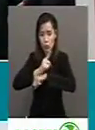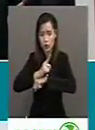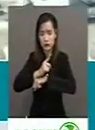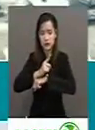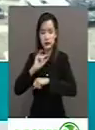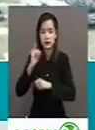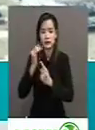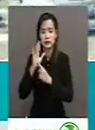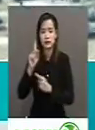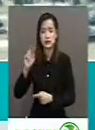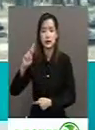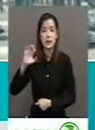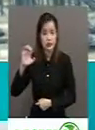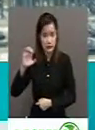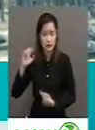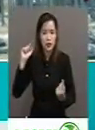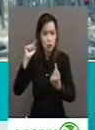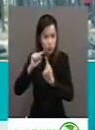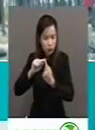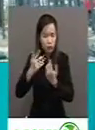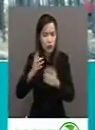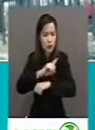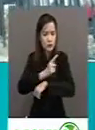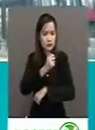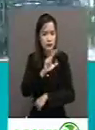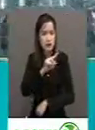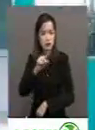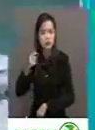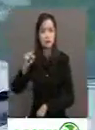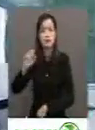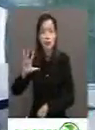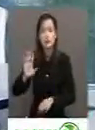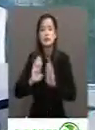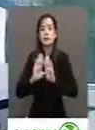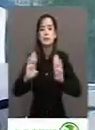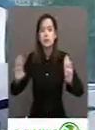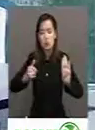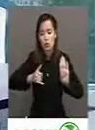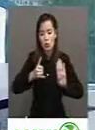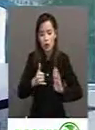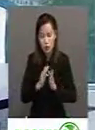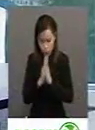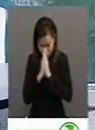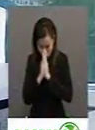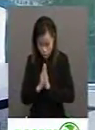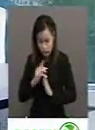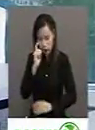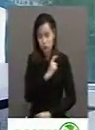สงกรานต์คือ13ถึง15เมษายนนี้นะครับก็ยังคงเปิดให้ประชาชนเข้ากราบสักการะพระบรมศพได้ตามปกติครับ